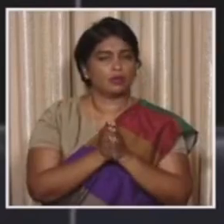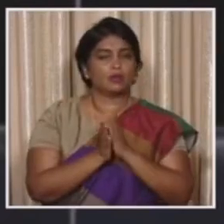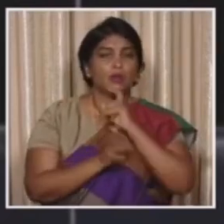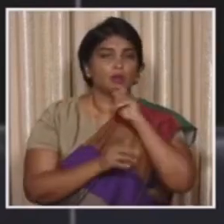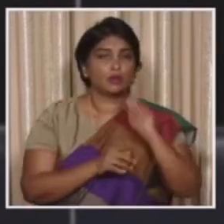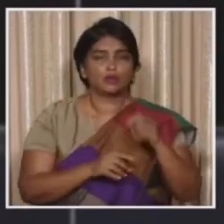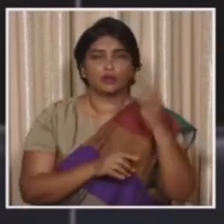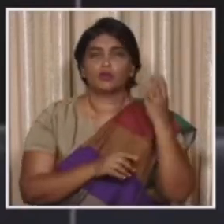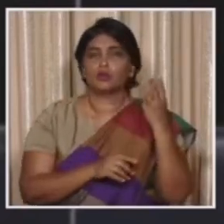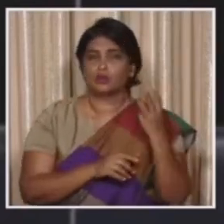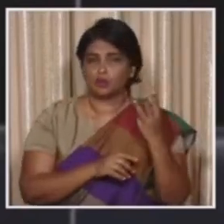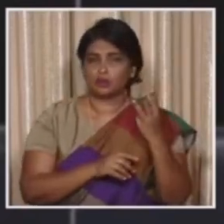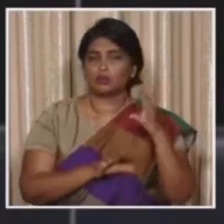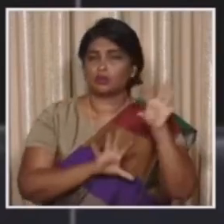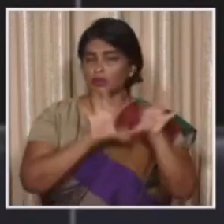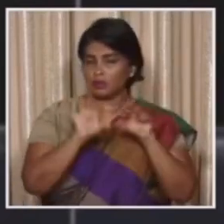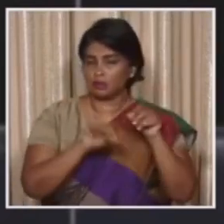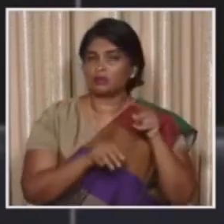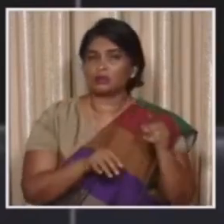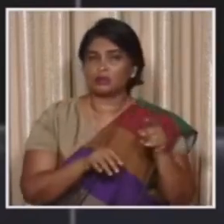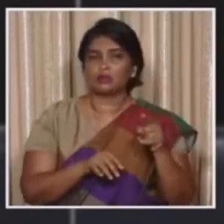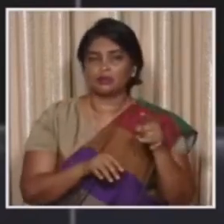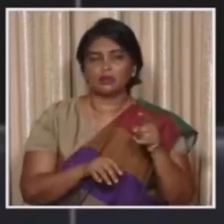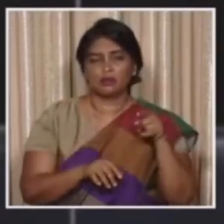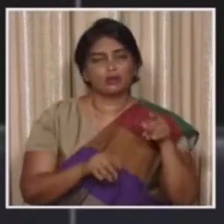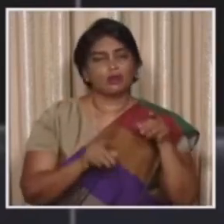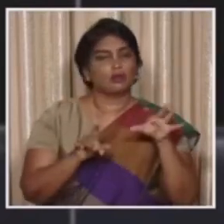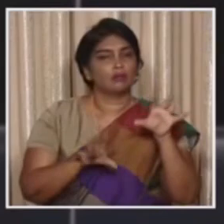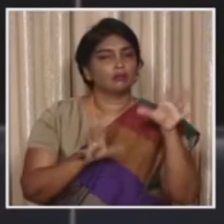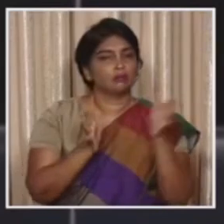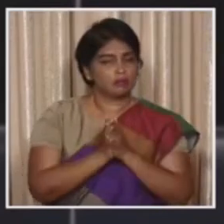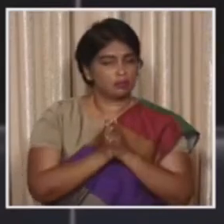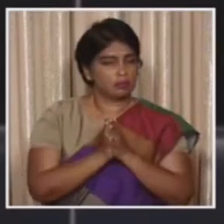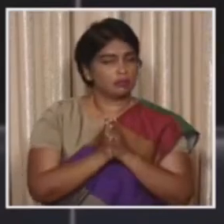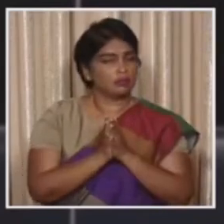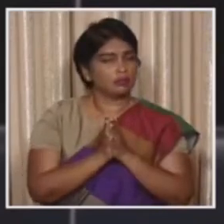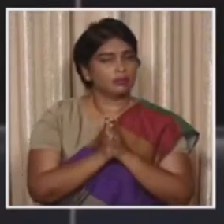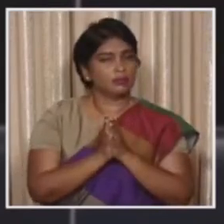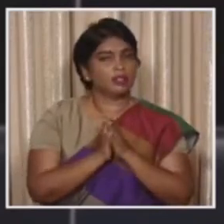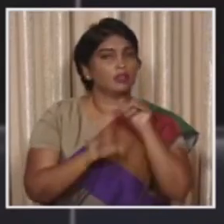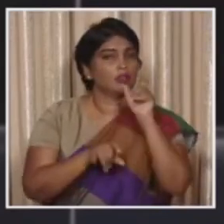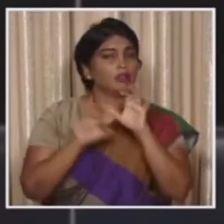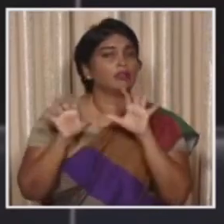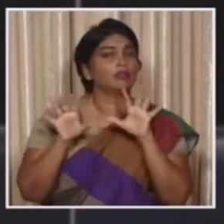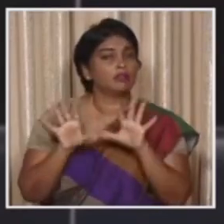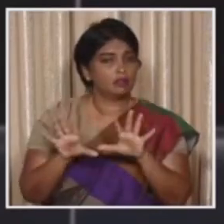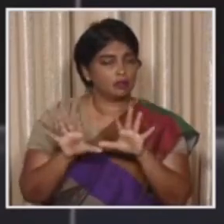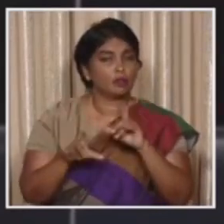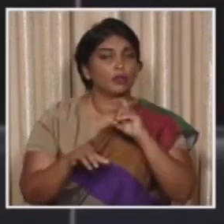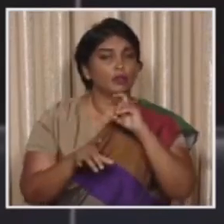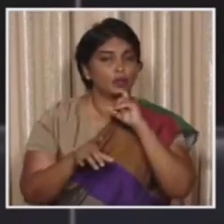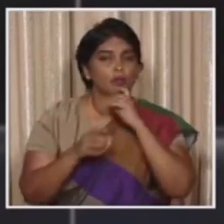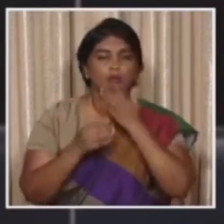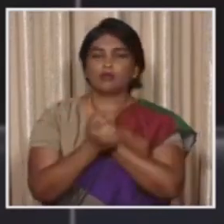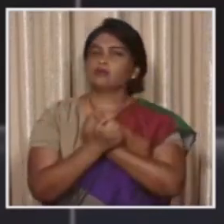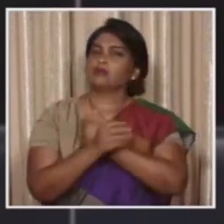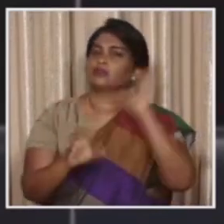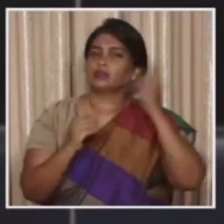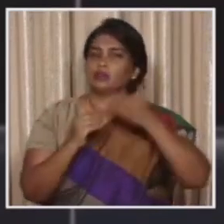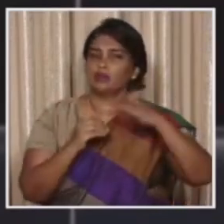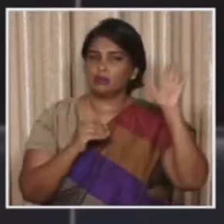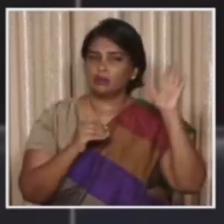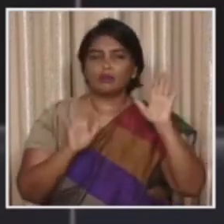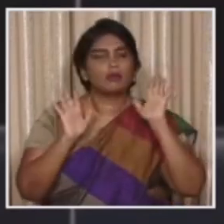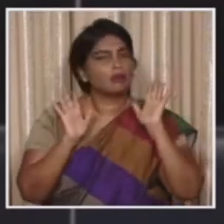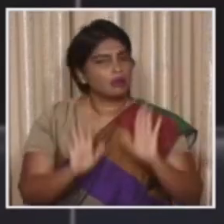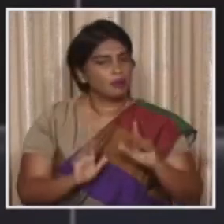විනිශ්චකාරවරු 3 දෙනෙක් පත් කරපු එහෙම නැත්නම් ට්‍රයිල් ඇඩ් බා දාලා ඒ 10 දෙනාම ඒ නඩුවෙන් ඉවත් කරලා තිබුණා.